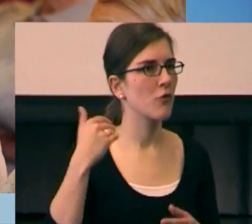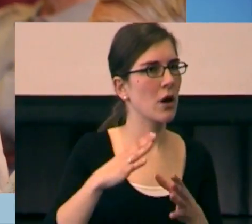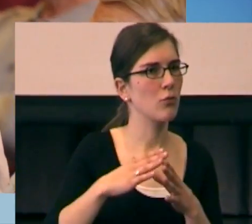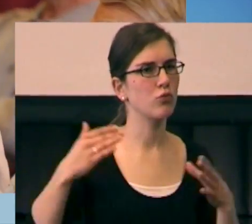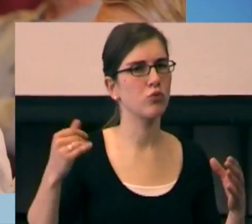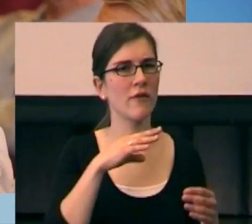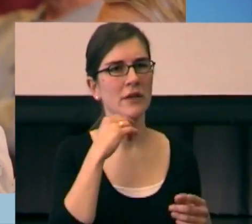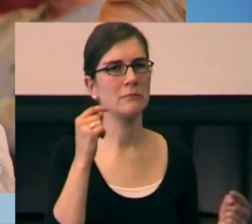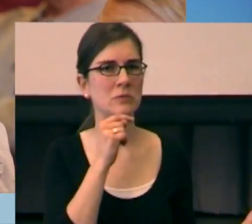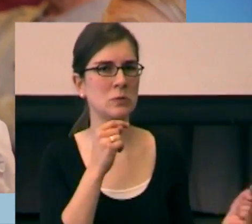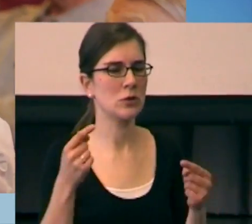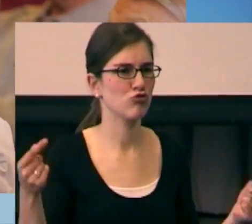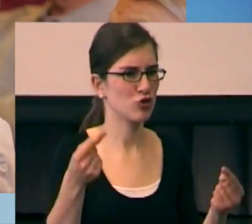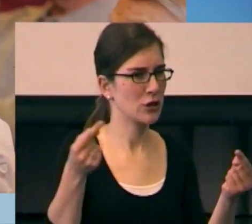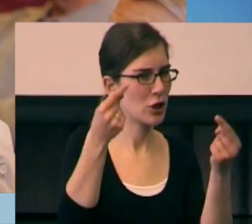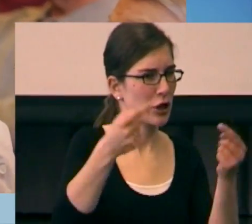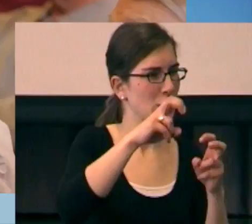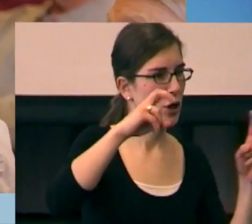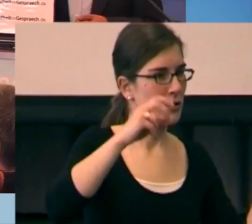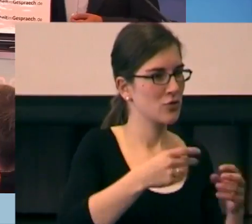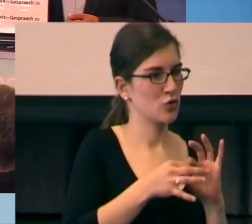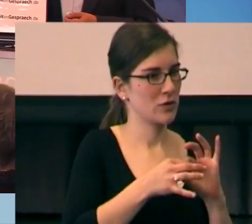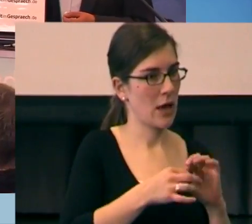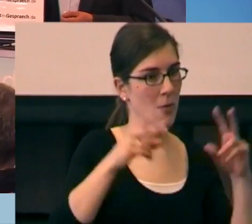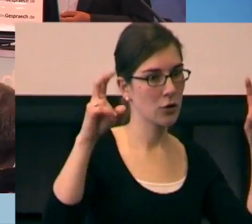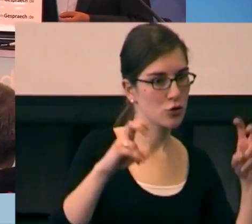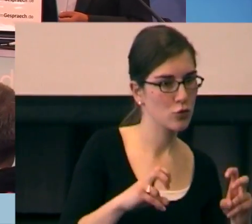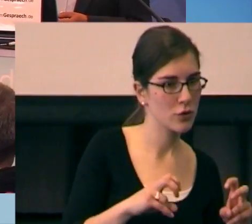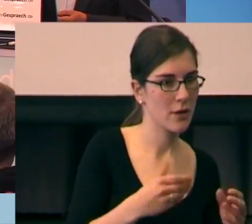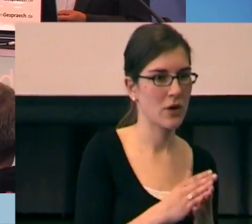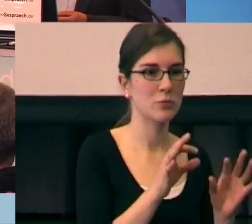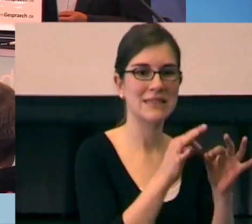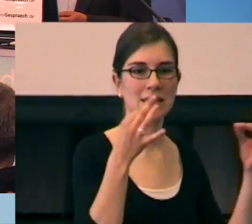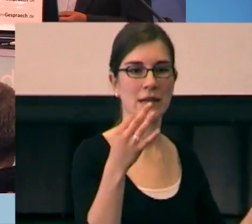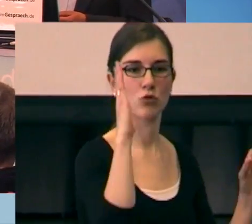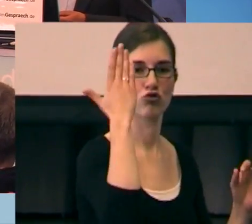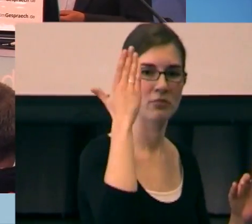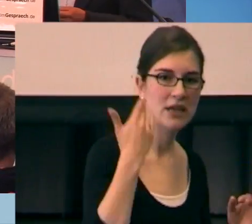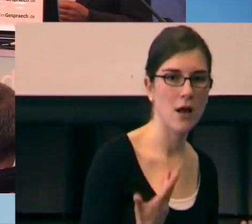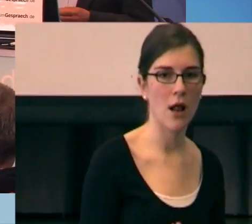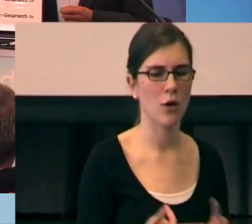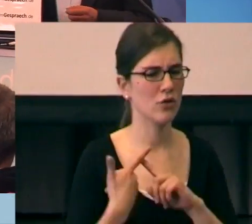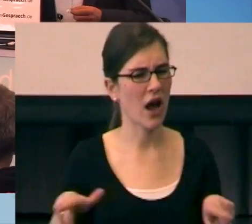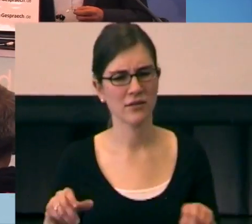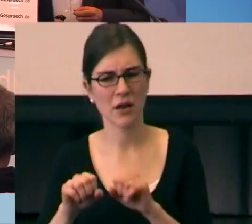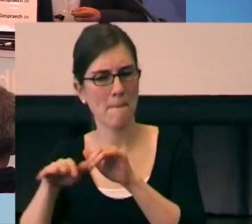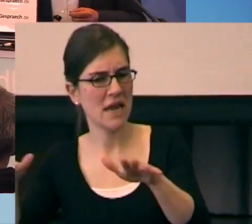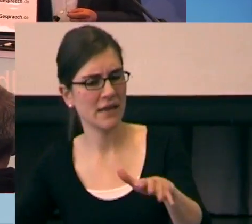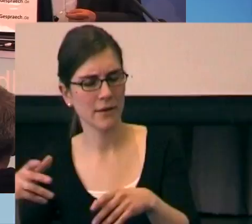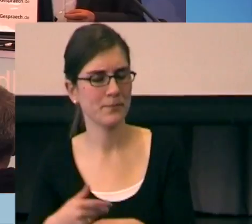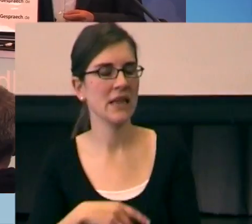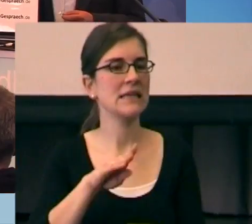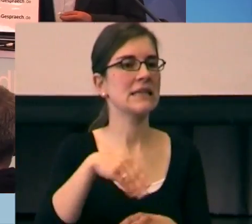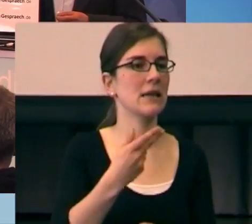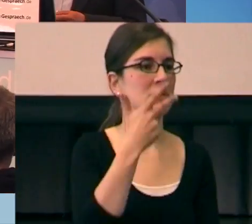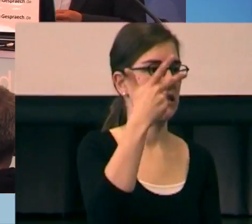durch verschiedene Studien, die veröffentlicht worden sind. Es wurde im Spiegel viel darüber geschrieben, in anderen Medien. Es gab drei große Studien,